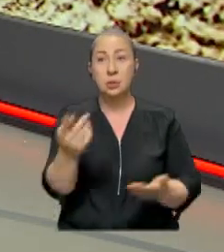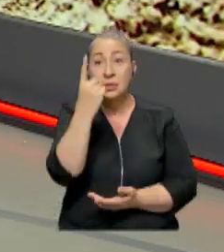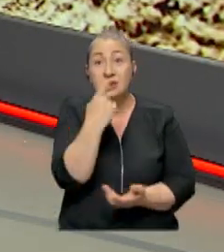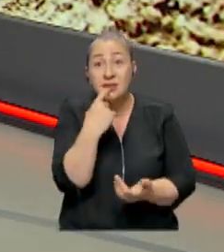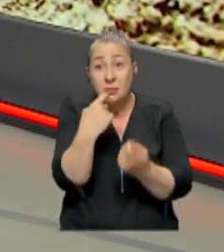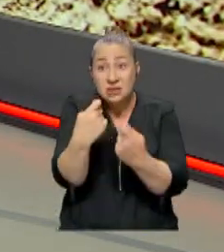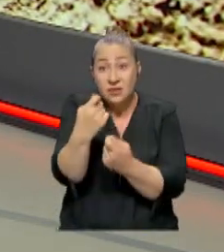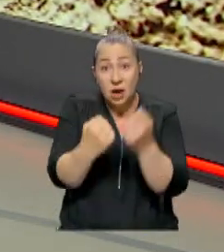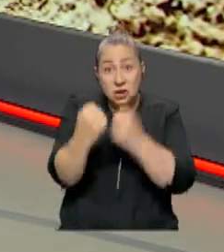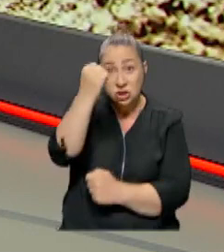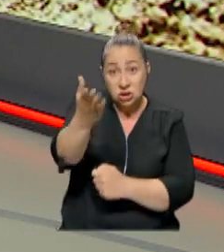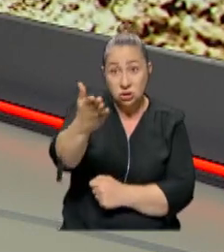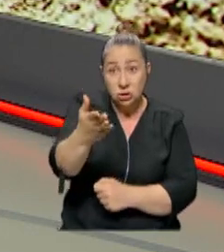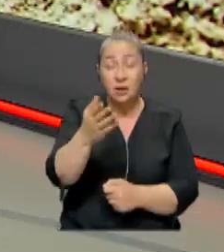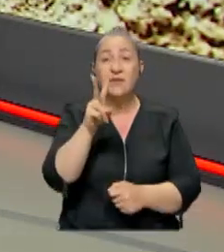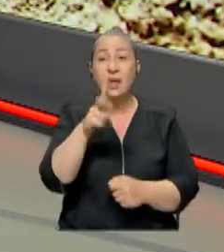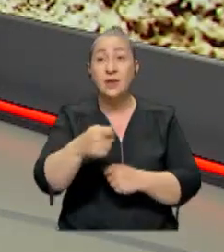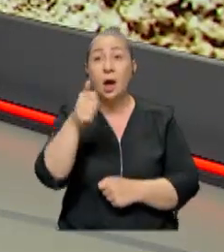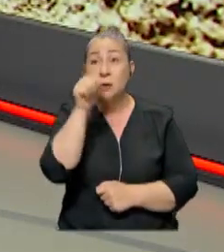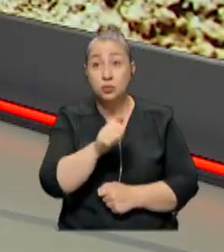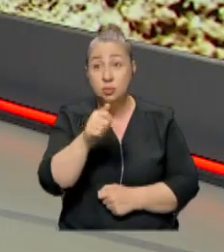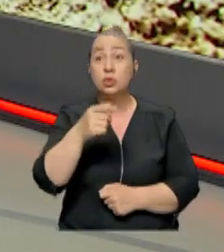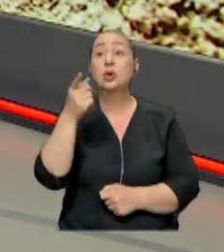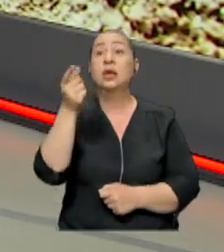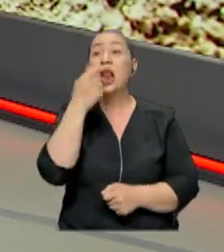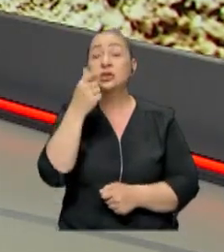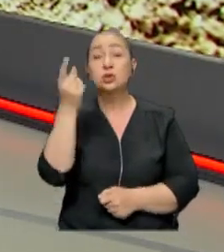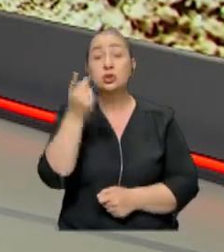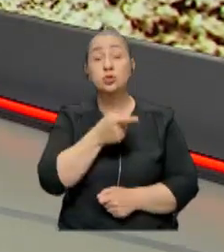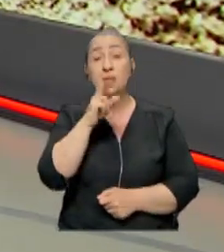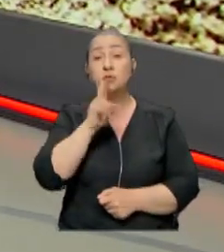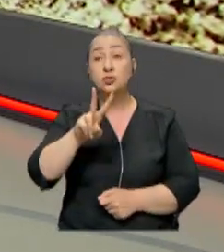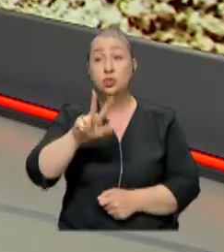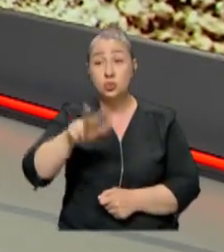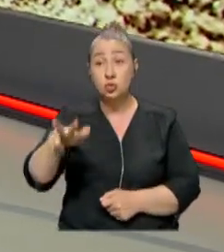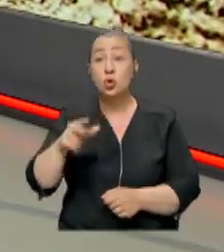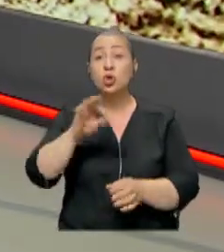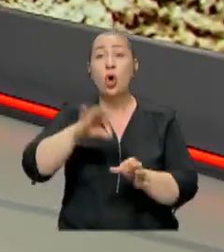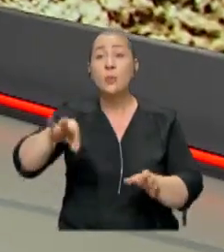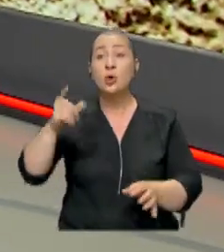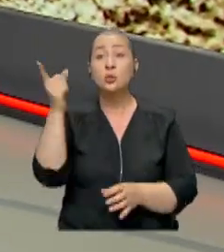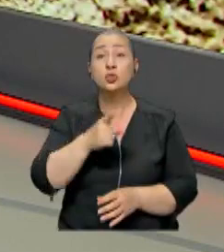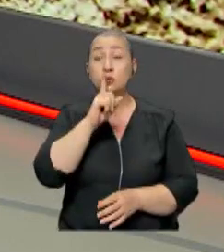yıllık maliyetteki artış bu. Gübrede %600, %233 ilaçta, tohumda %110.